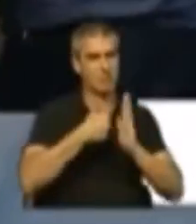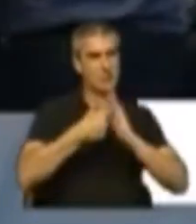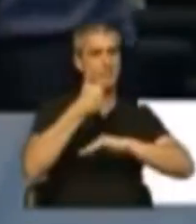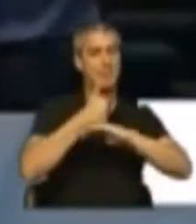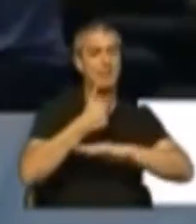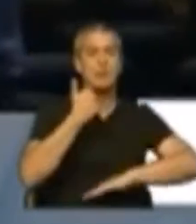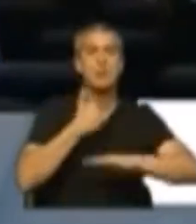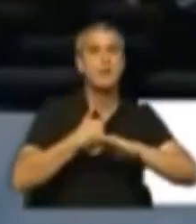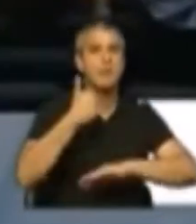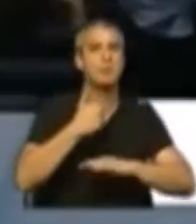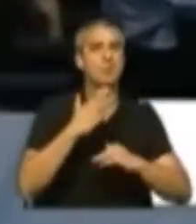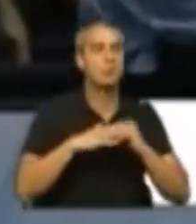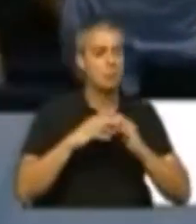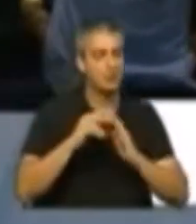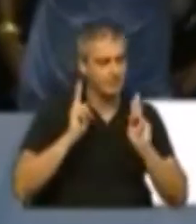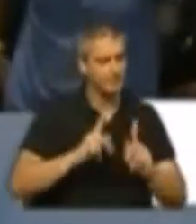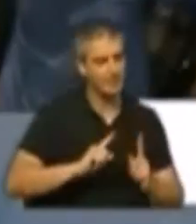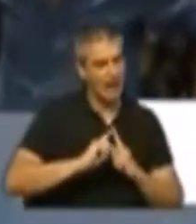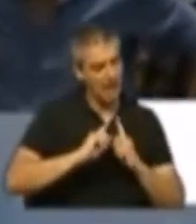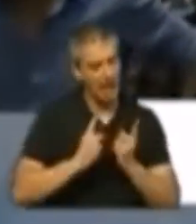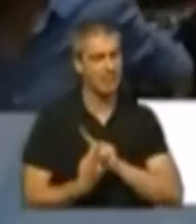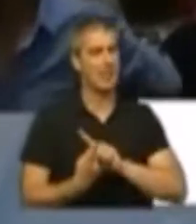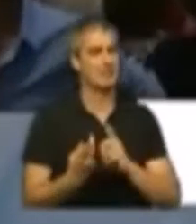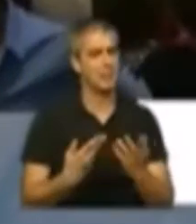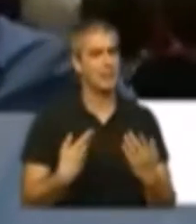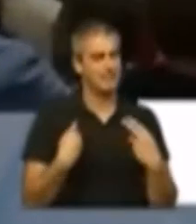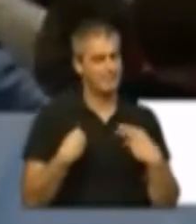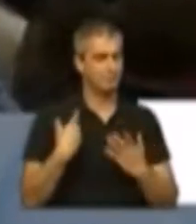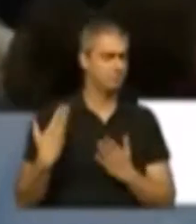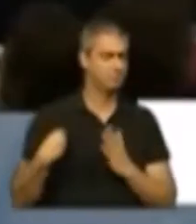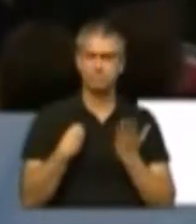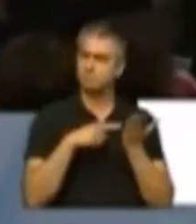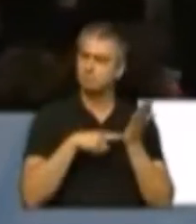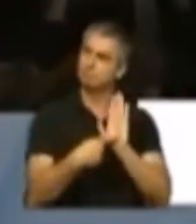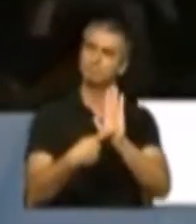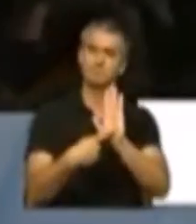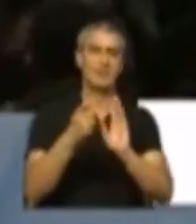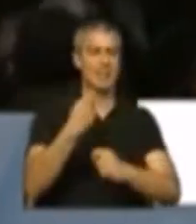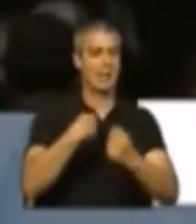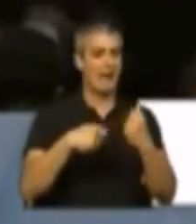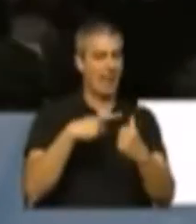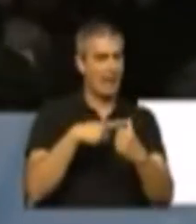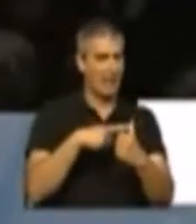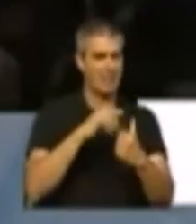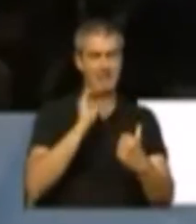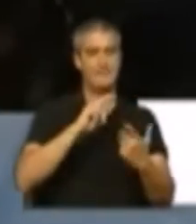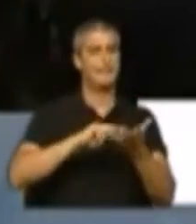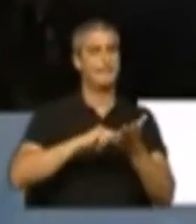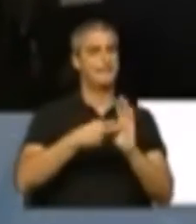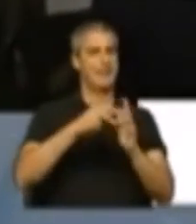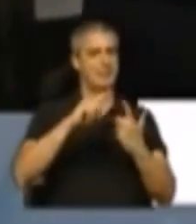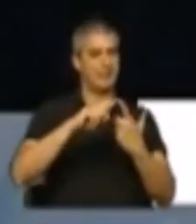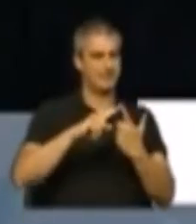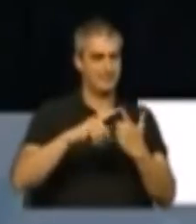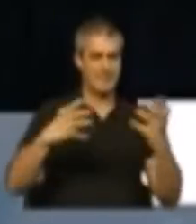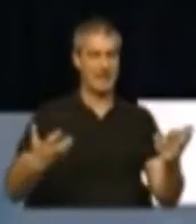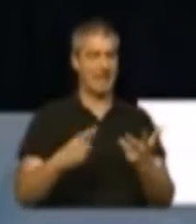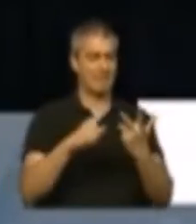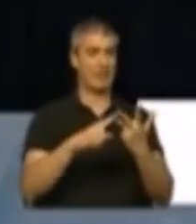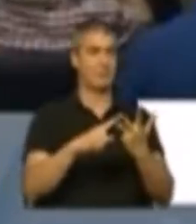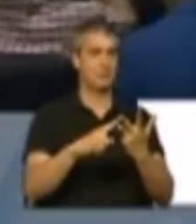מנהיגות בונים בעמדת אלטרנטיבה, בהצבת אלטרנטיבה, גם כלכלית, גם מדינית, גם חברתית,